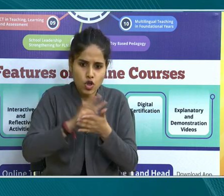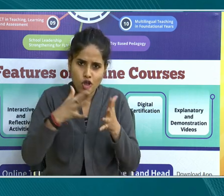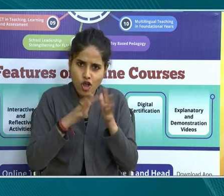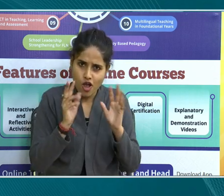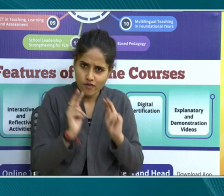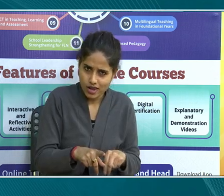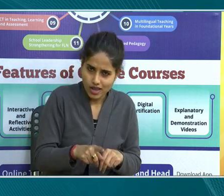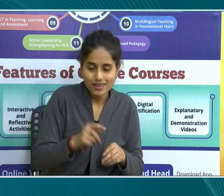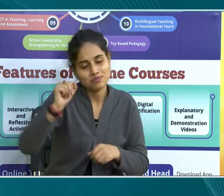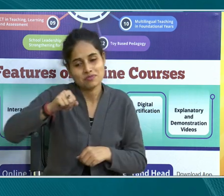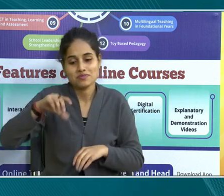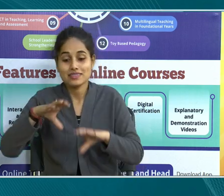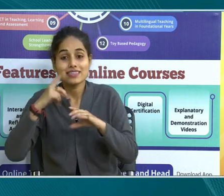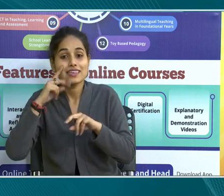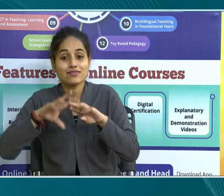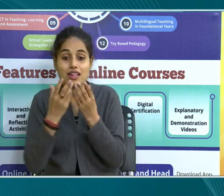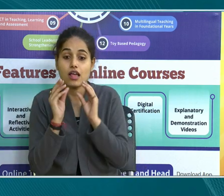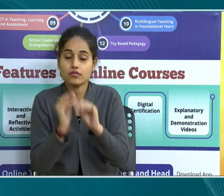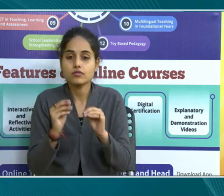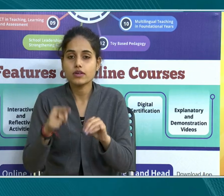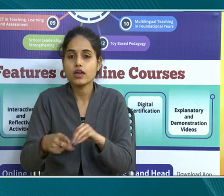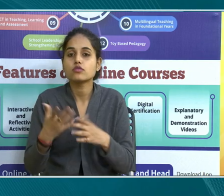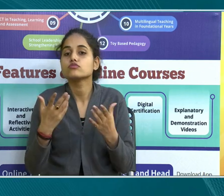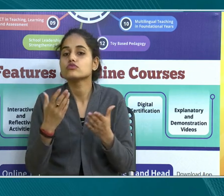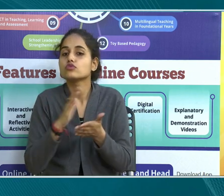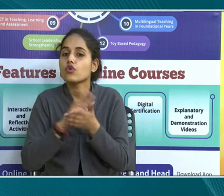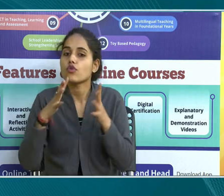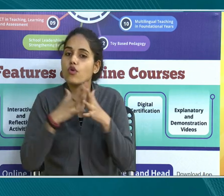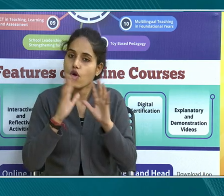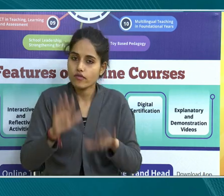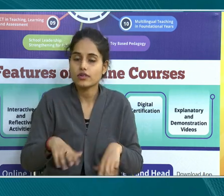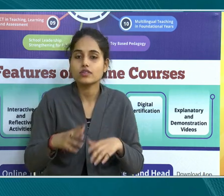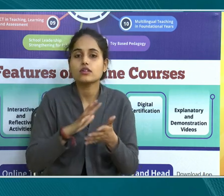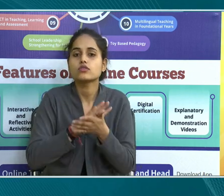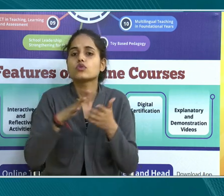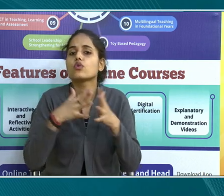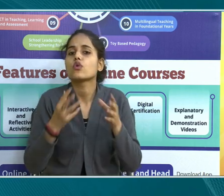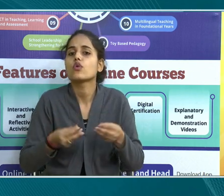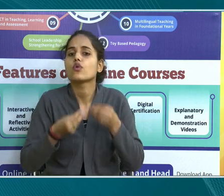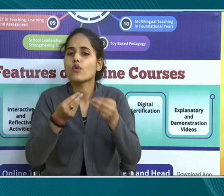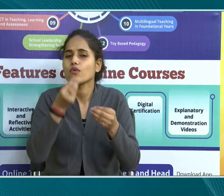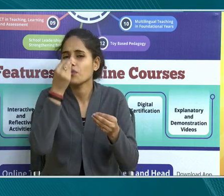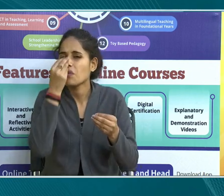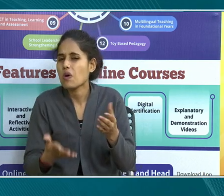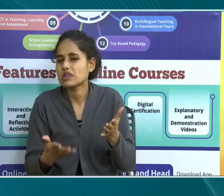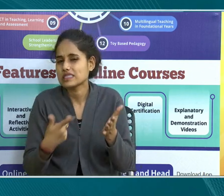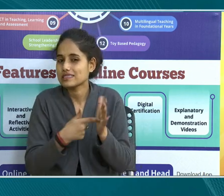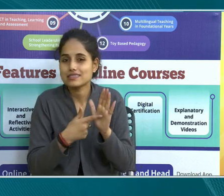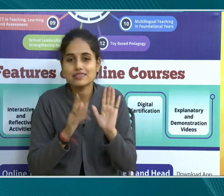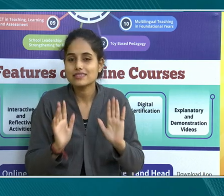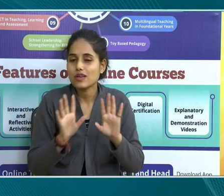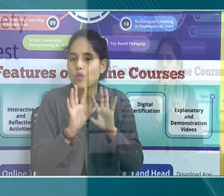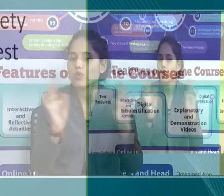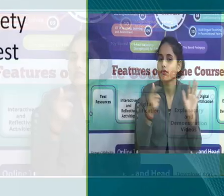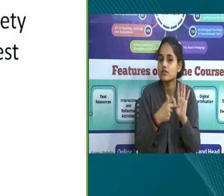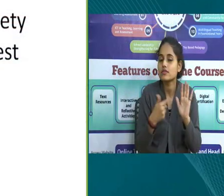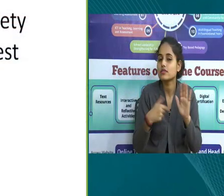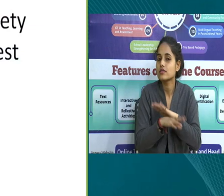आते हैं होमवग पर ठीक है बहुत एजी और सिंपल होमवग है